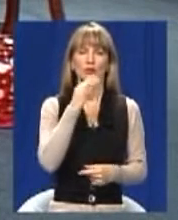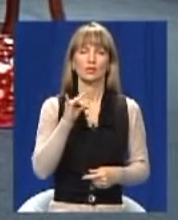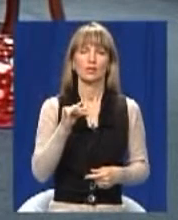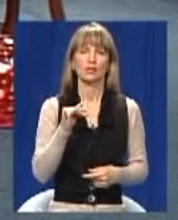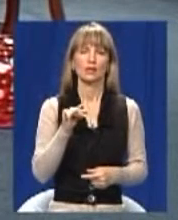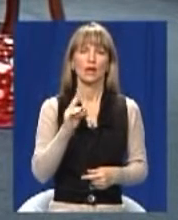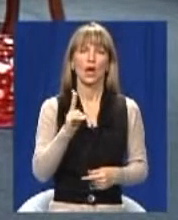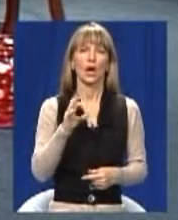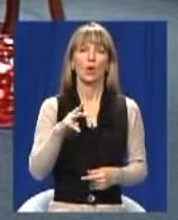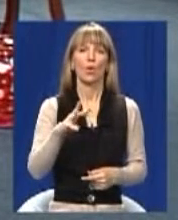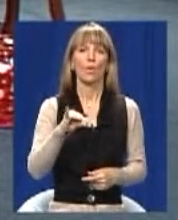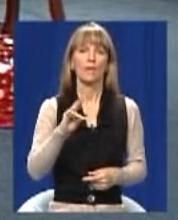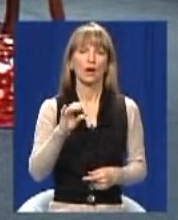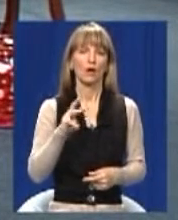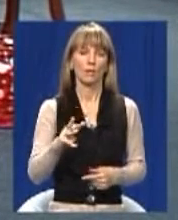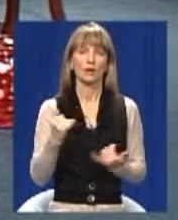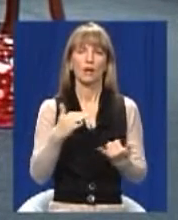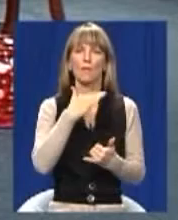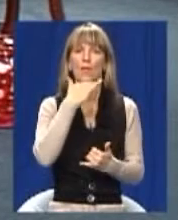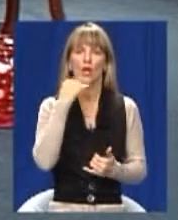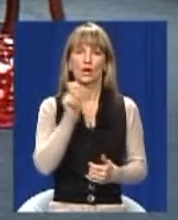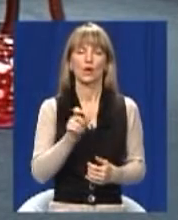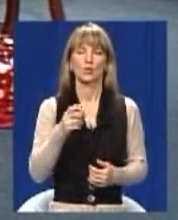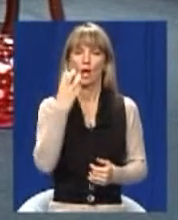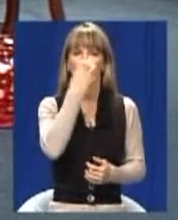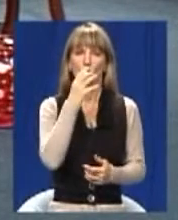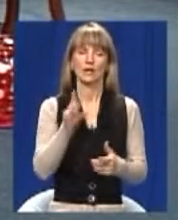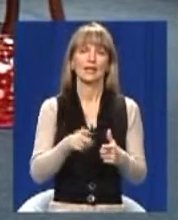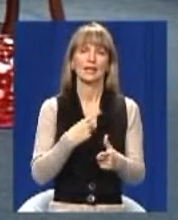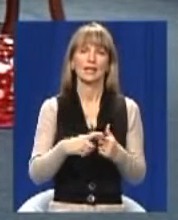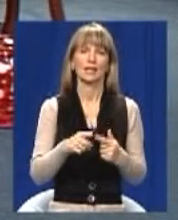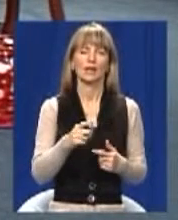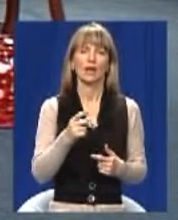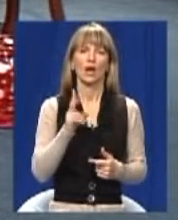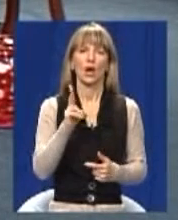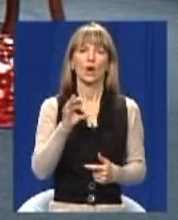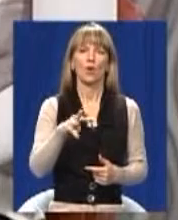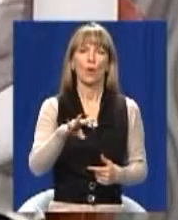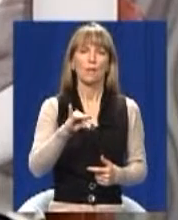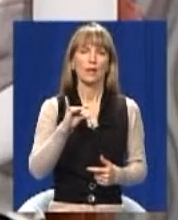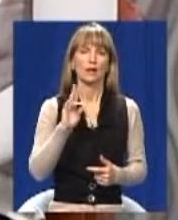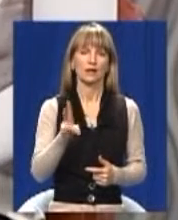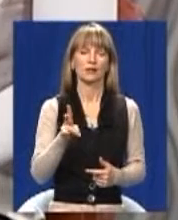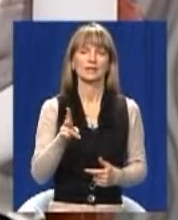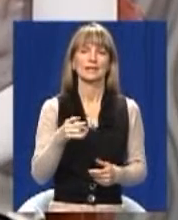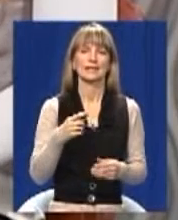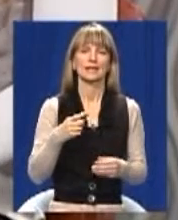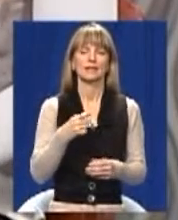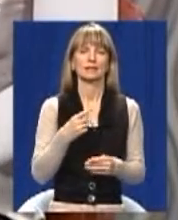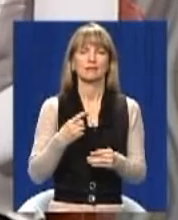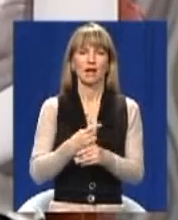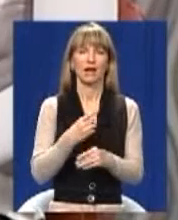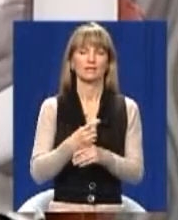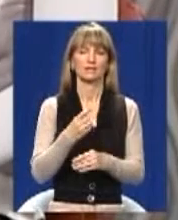коміком? Зараз дуже багато людей коміки. Можливо, ти бачила на телебаченні, там вони там смішають, розповідають анекдоти, там різні такі штуки.